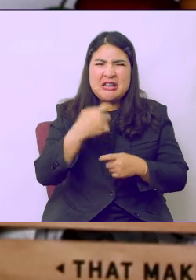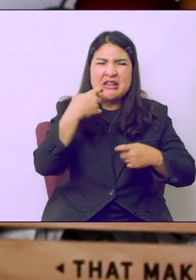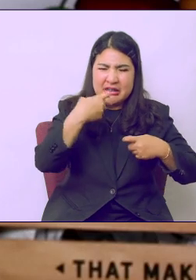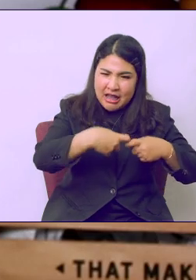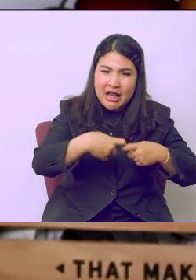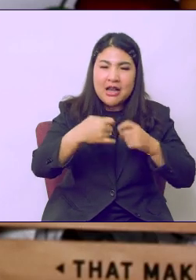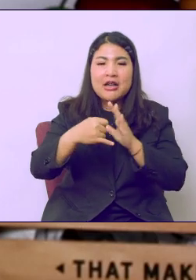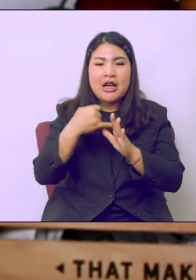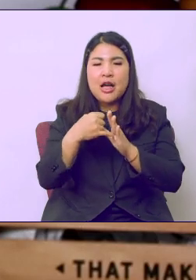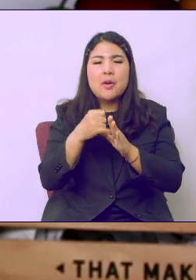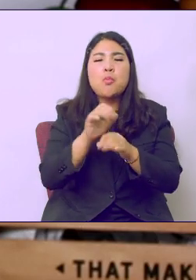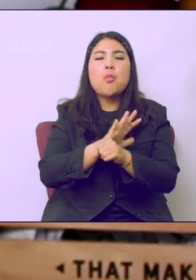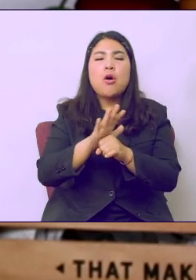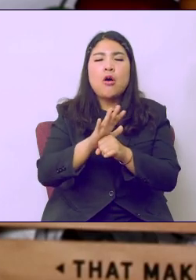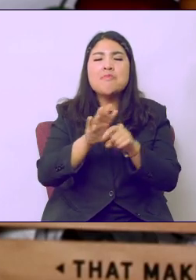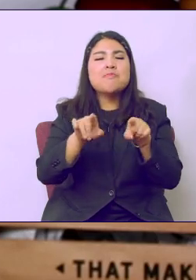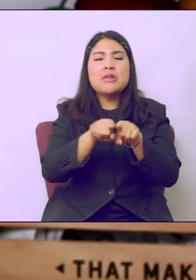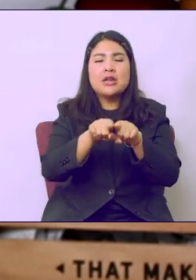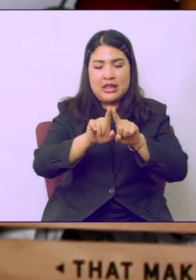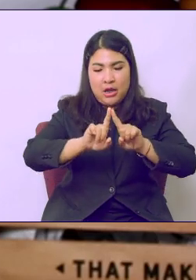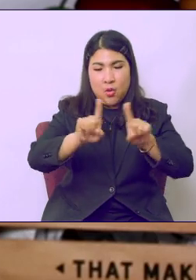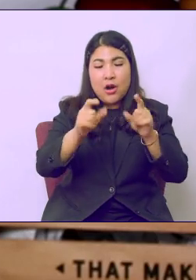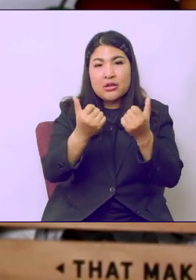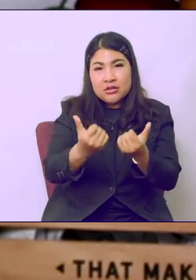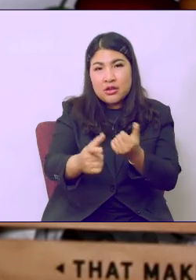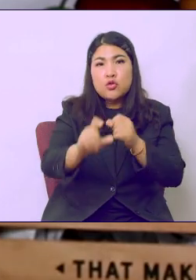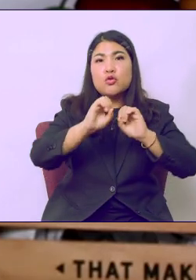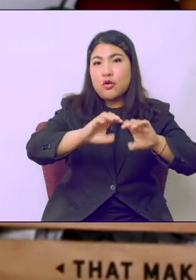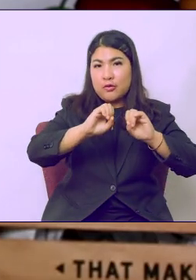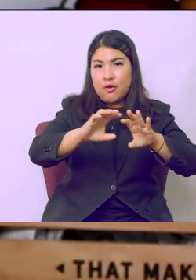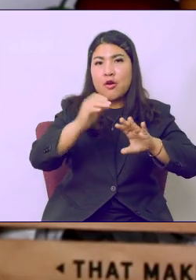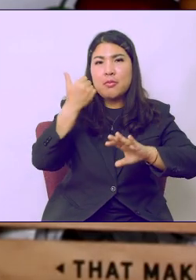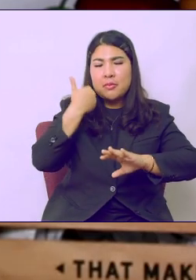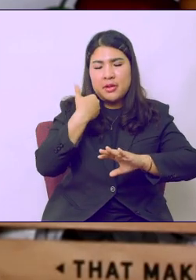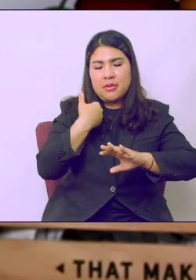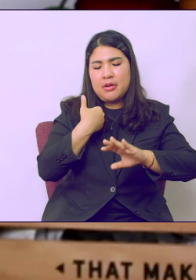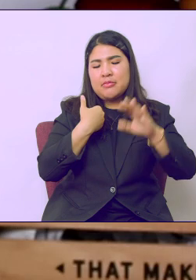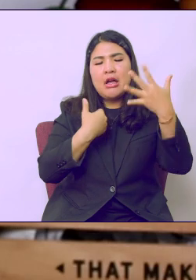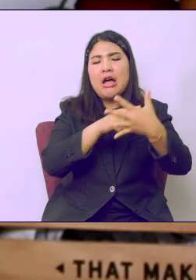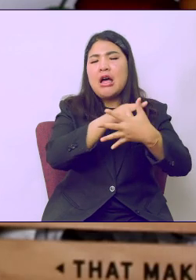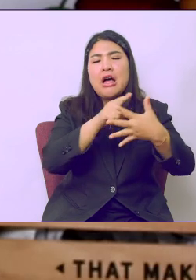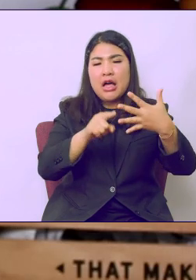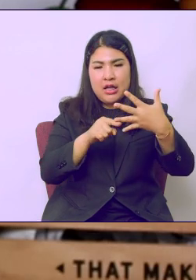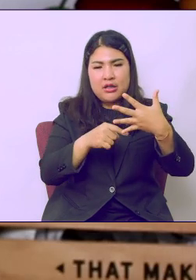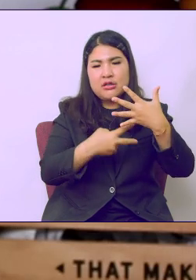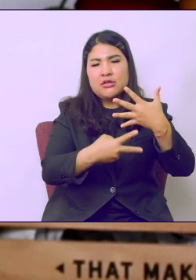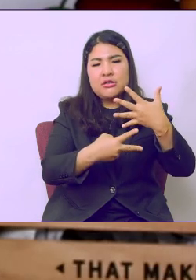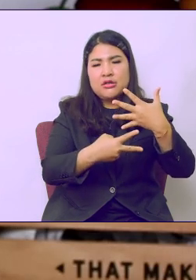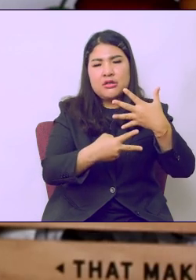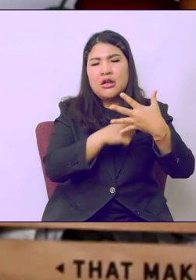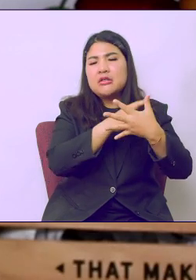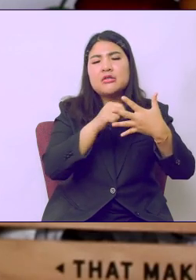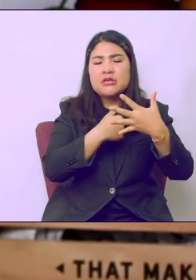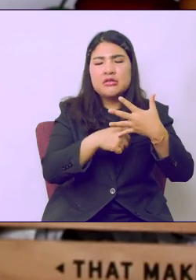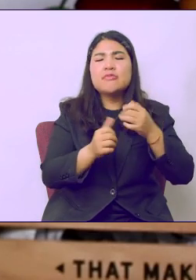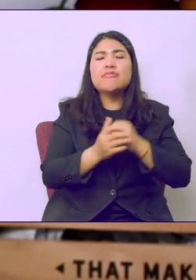อ่ะเวลาฝึกจริงอ่ะครับวันนี้ผมเอามาเยอะเกินสอนน้องจริงๆอ่ะไม่เกินไม่เกิน 5ท่า 5-7ท่าทำซ้ำสัก 2-3รอบพ